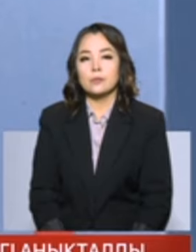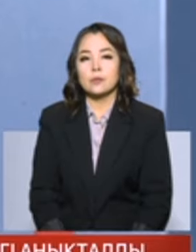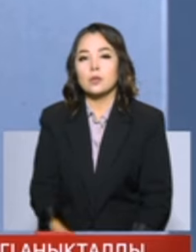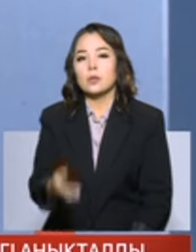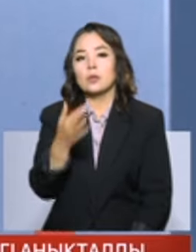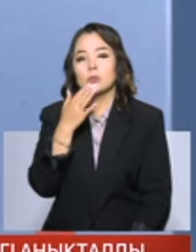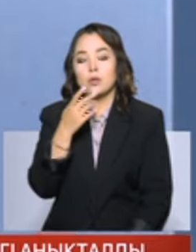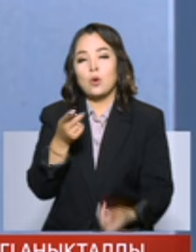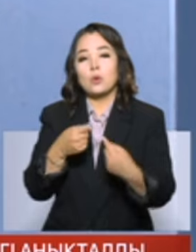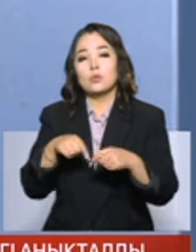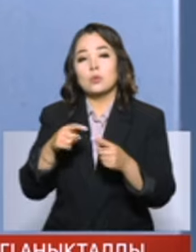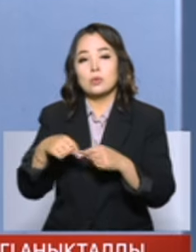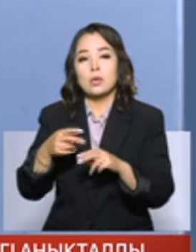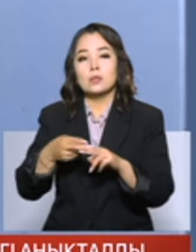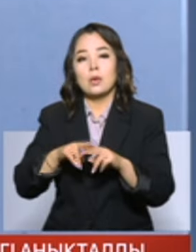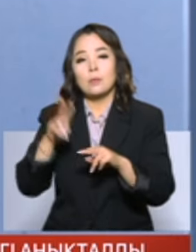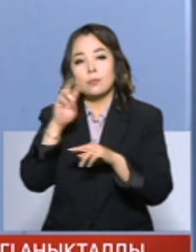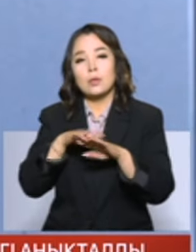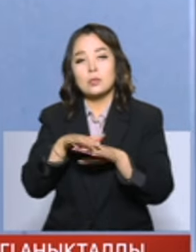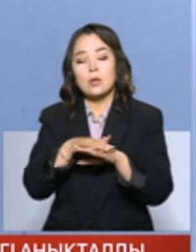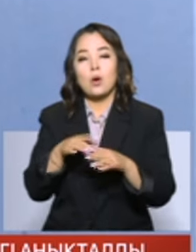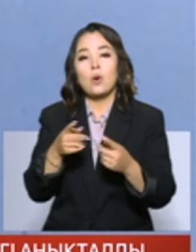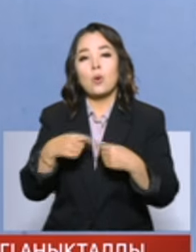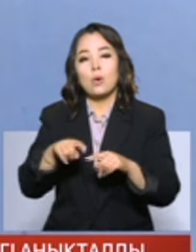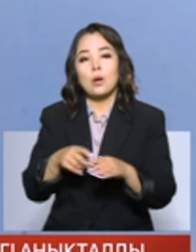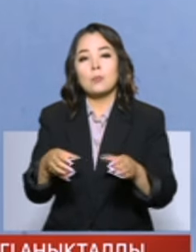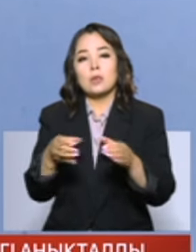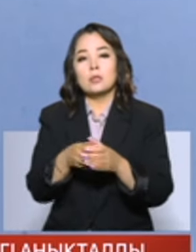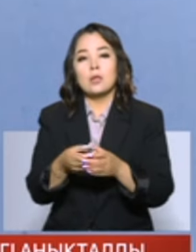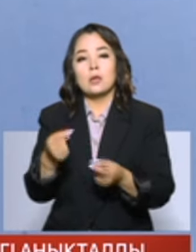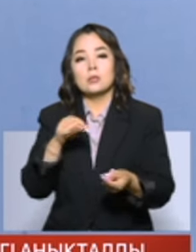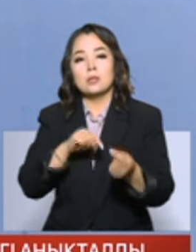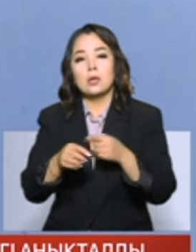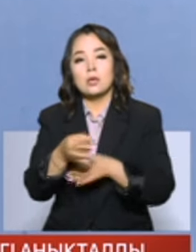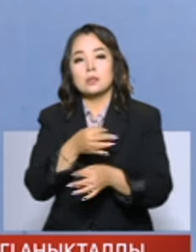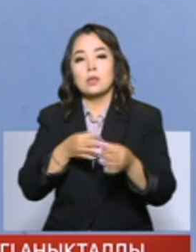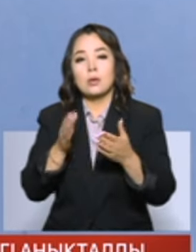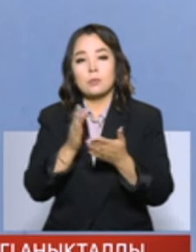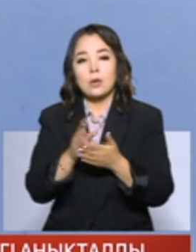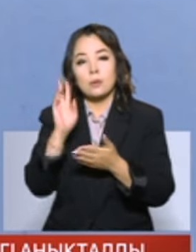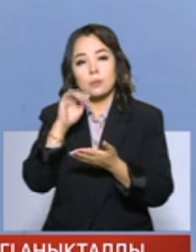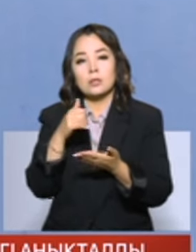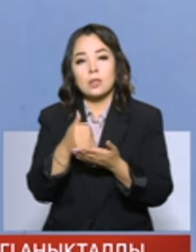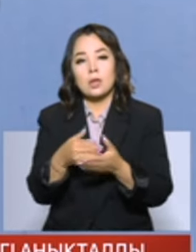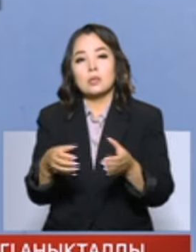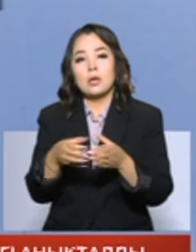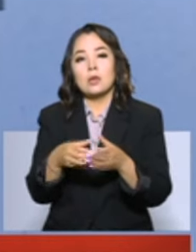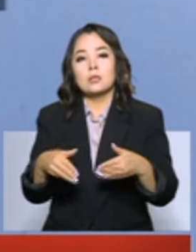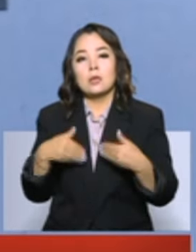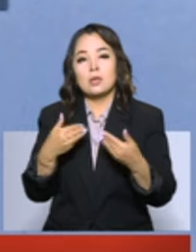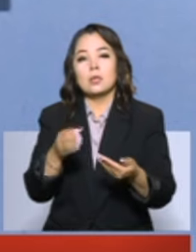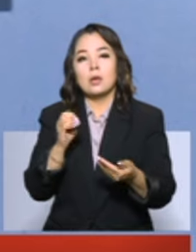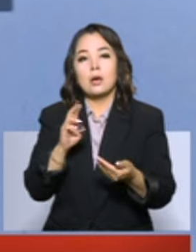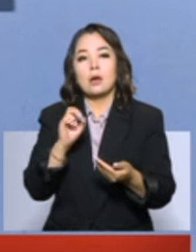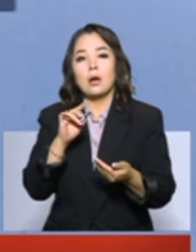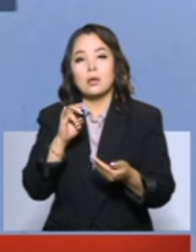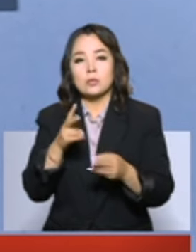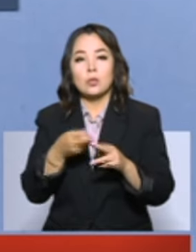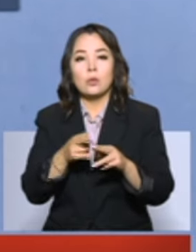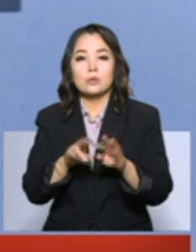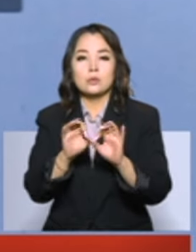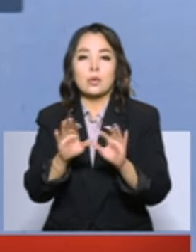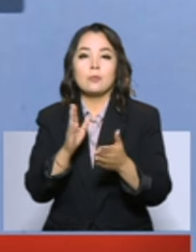Жалғастырайық. Ұлттық құрылтай бұл мемлекет пен қоғам арасындағы басты диалог алаңы. Мемлекеттік кеңесші Ерлан Қарин осылай